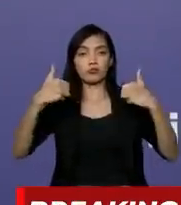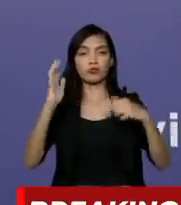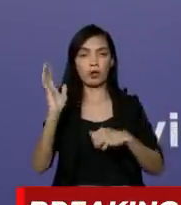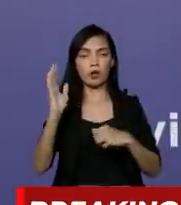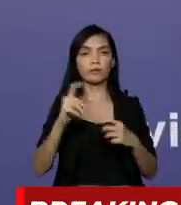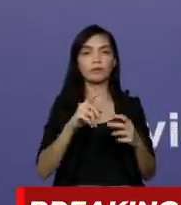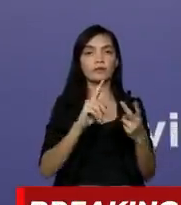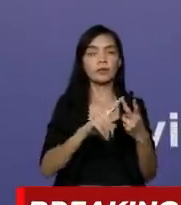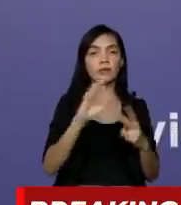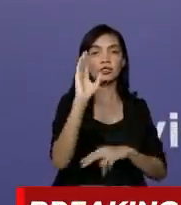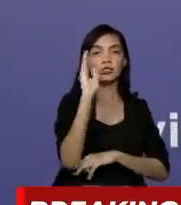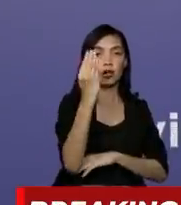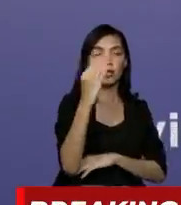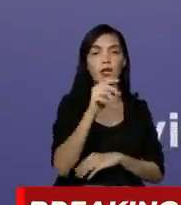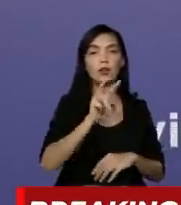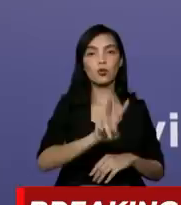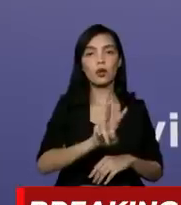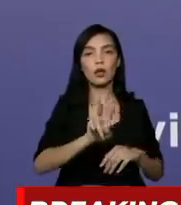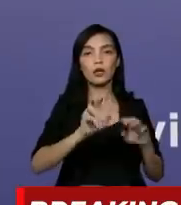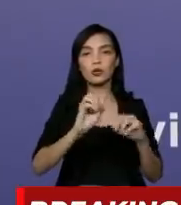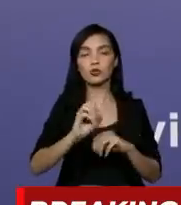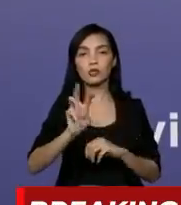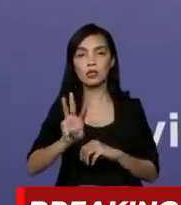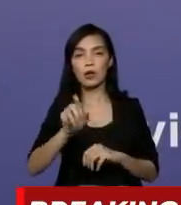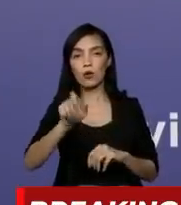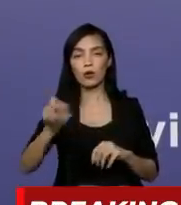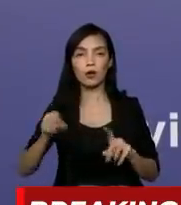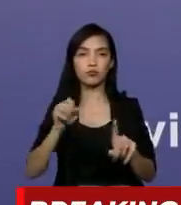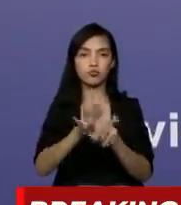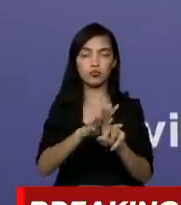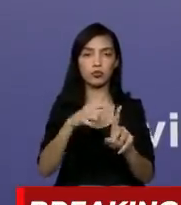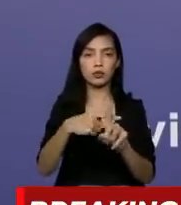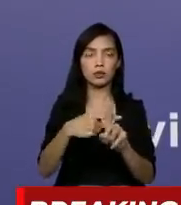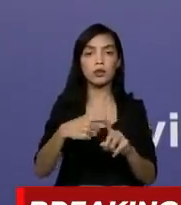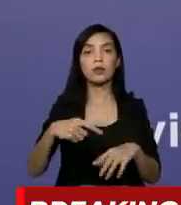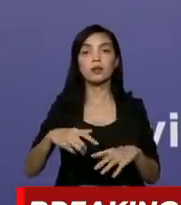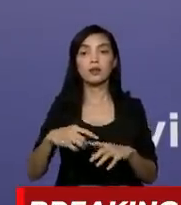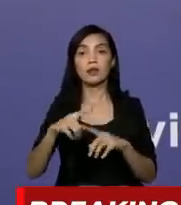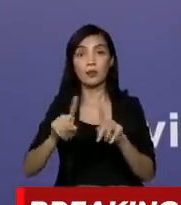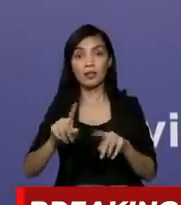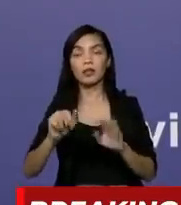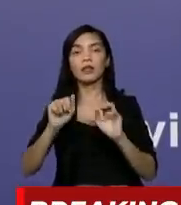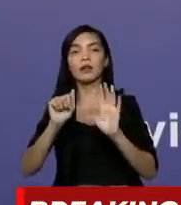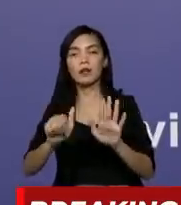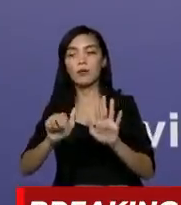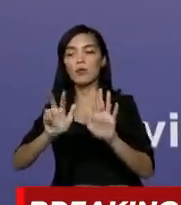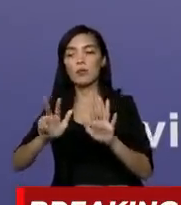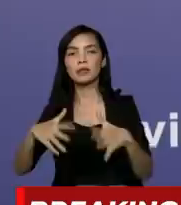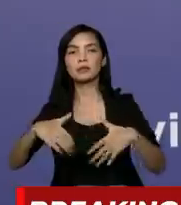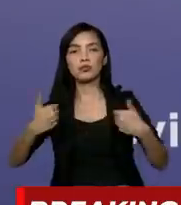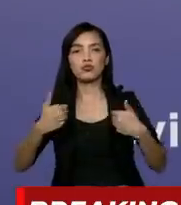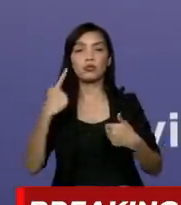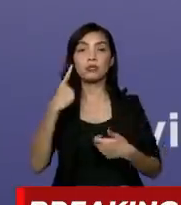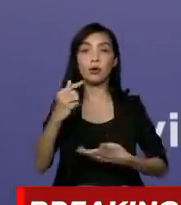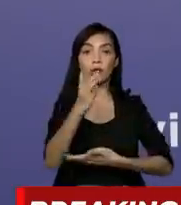Hai kemudian DKI Jakarta 203 kasus dan 68 sembuh Hai Jawa